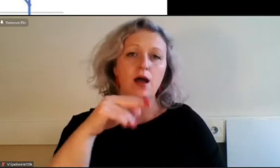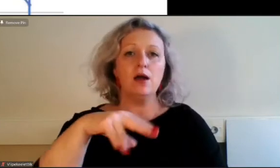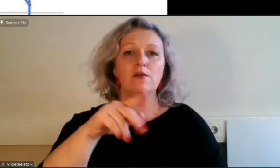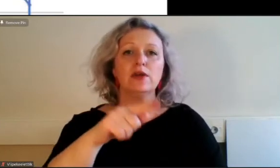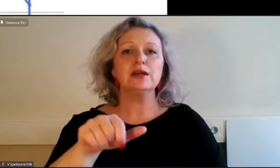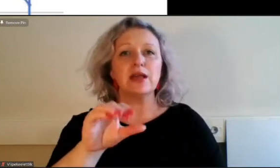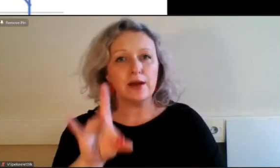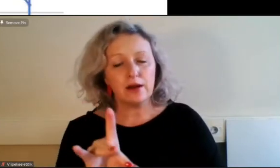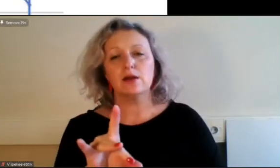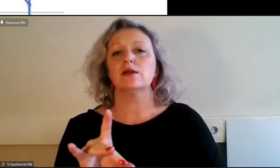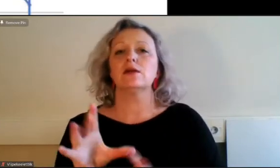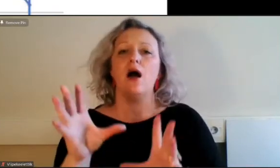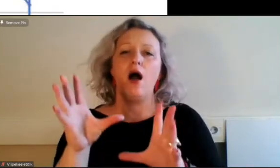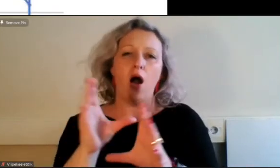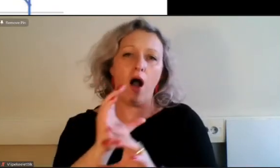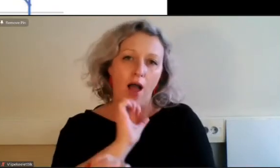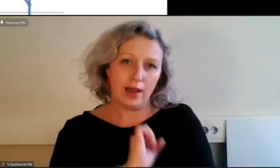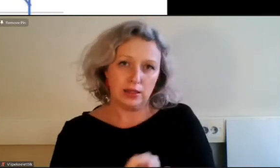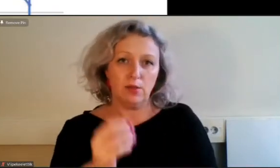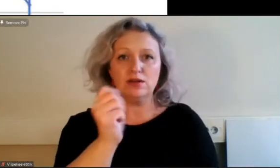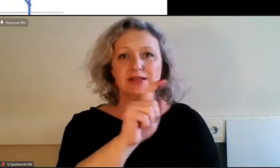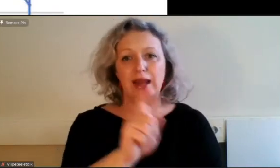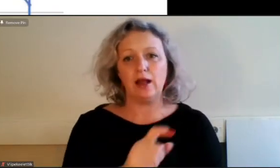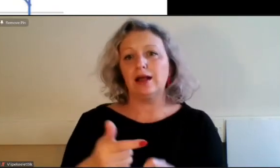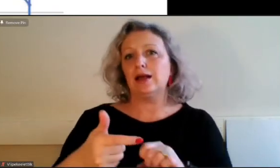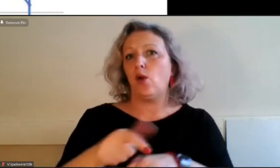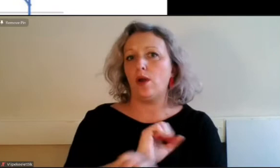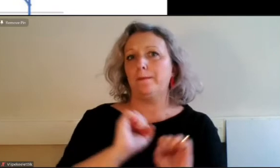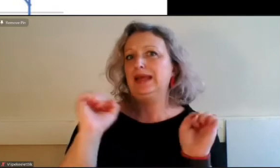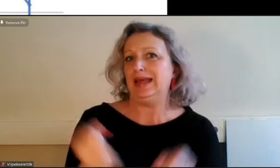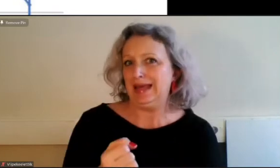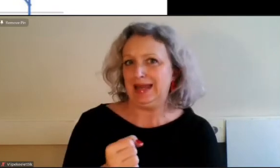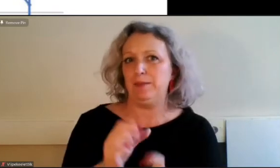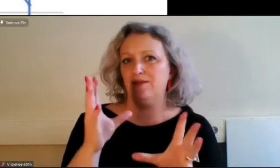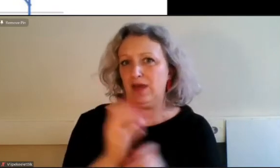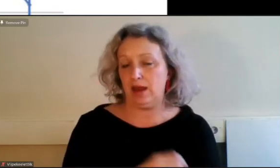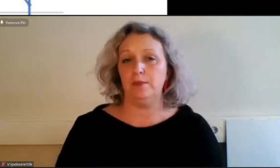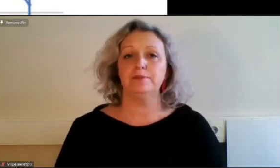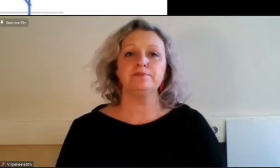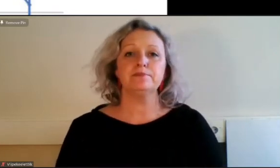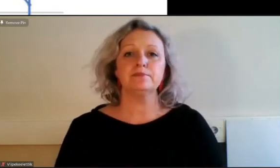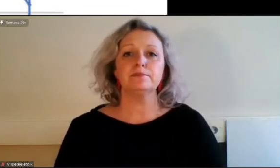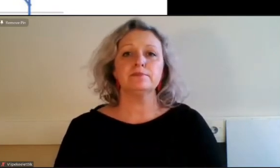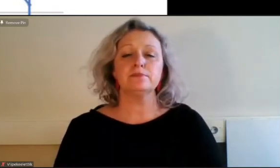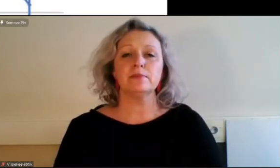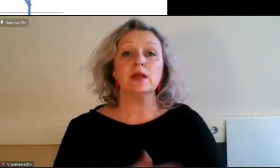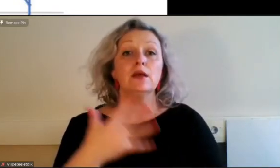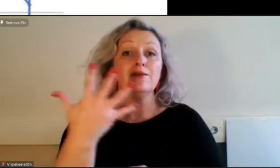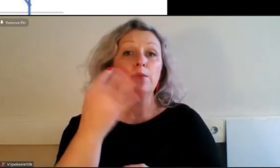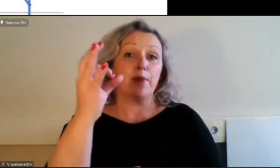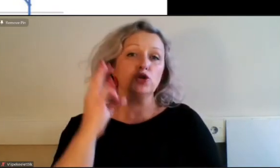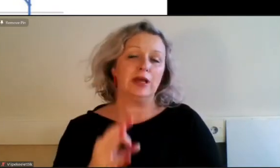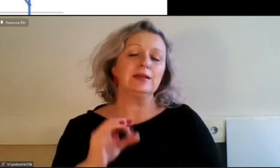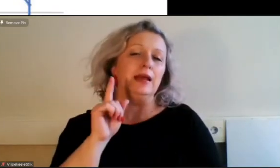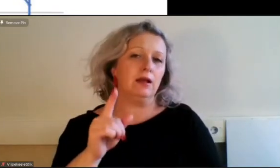Soovitatavalt mRNA vaktsiiniga, ta annab väga hea ilusa selle kaitse taastumise ja õigemini saab veel